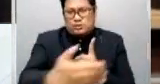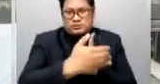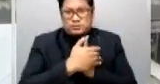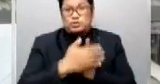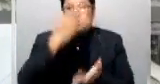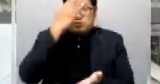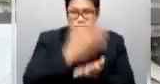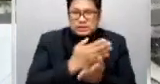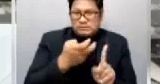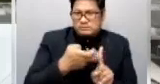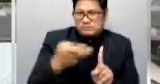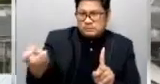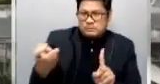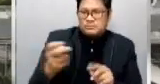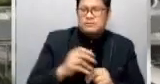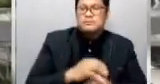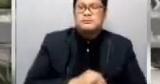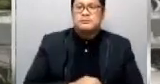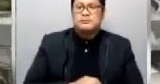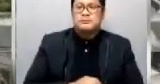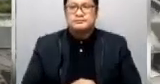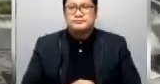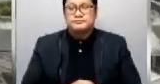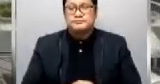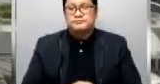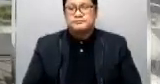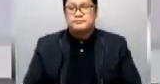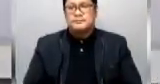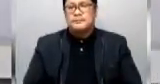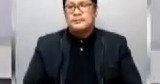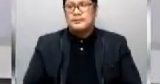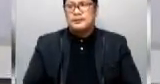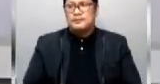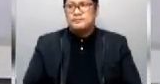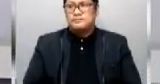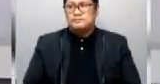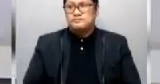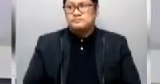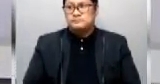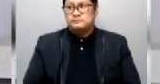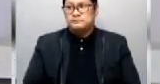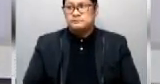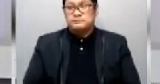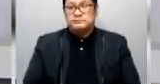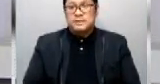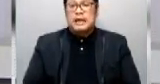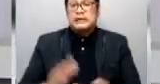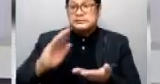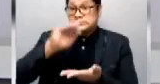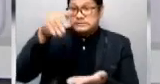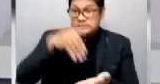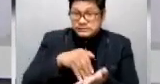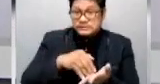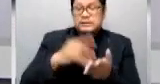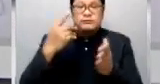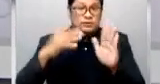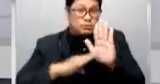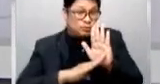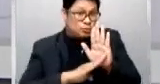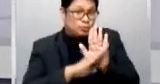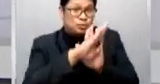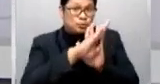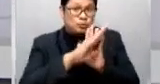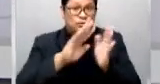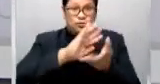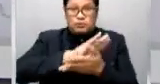ito. Lay Alves, Nakatutok, 24 Oras. Sa gitna ng muling pagsipa ng mga kaso ng